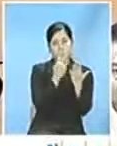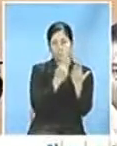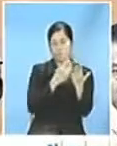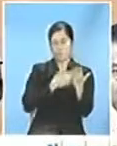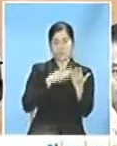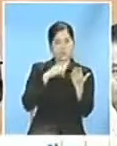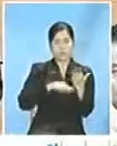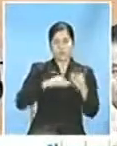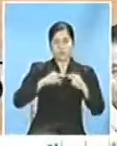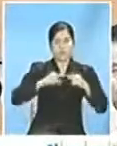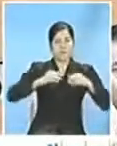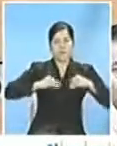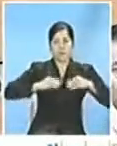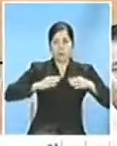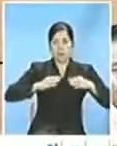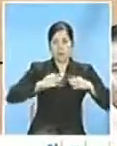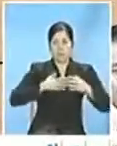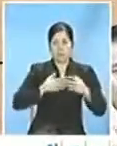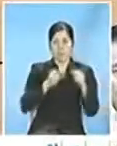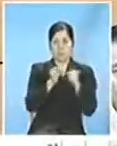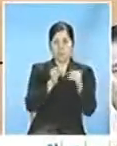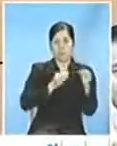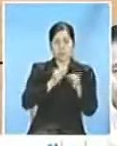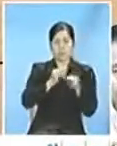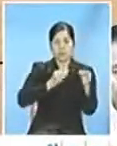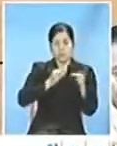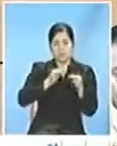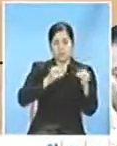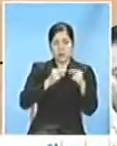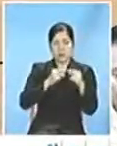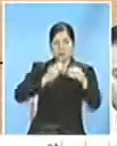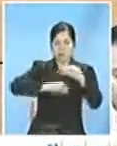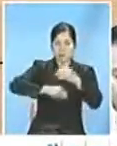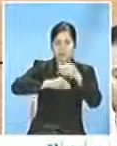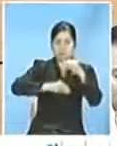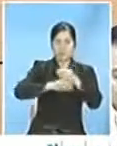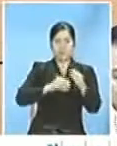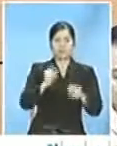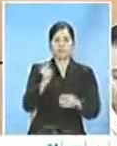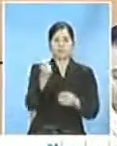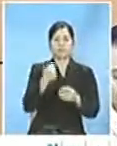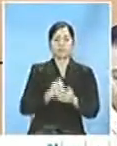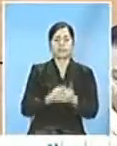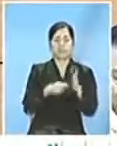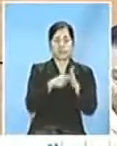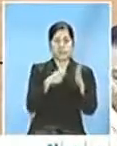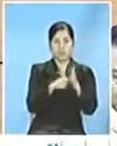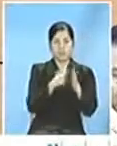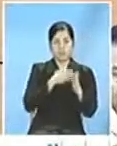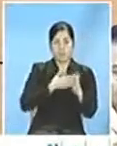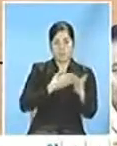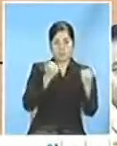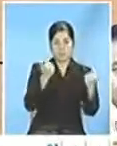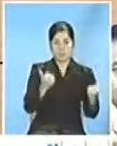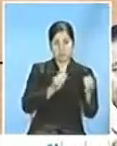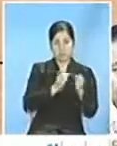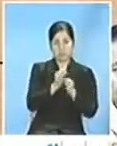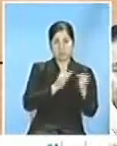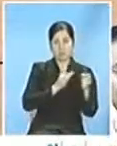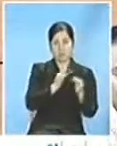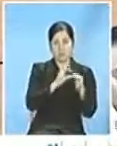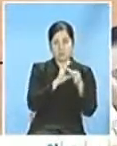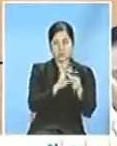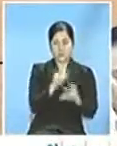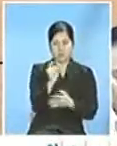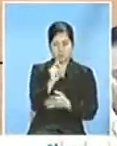การและผมจะให้รายละเอียดต่อไปเหตุผลประกอบที่เสนอเข้ามาวันนี้พูดถึงเรื่องการ